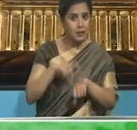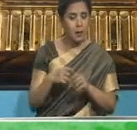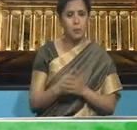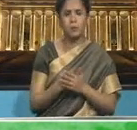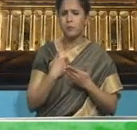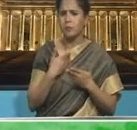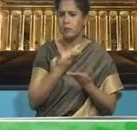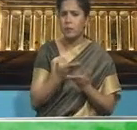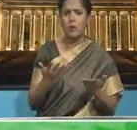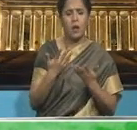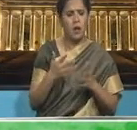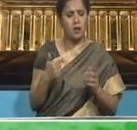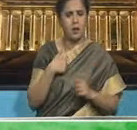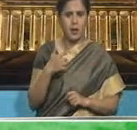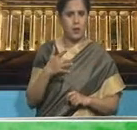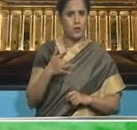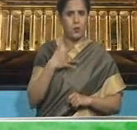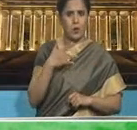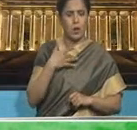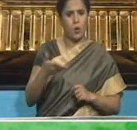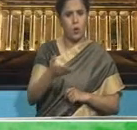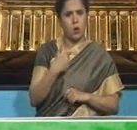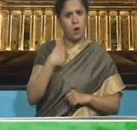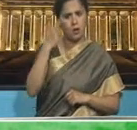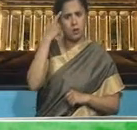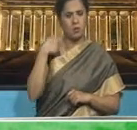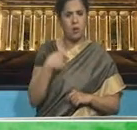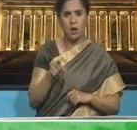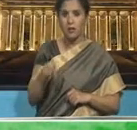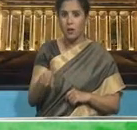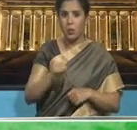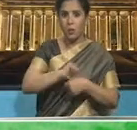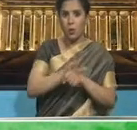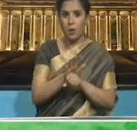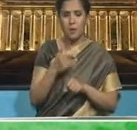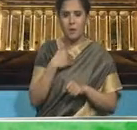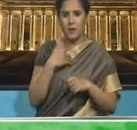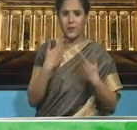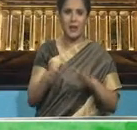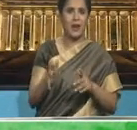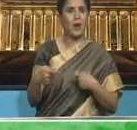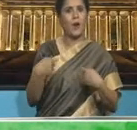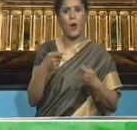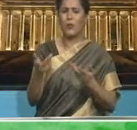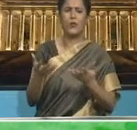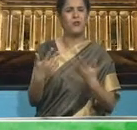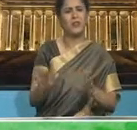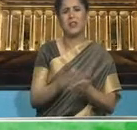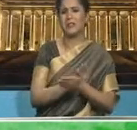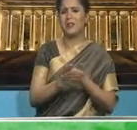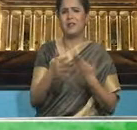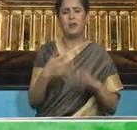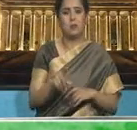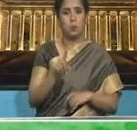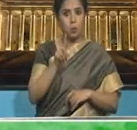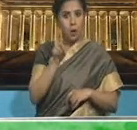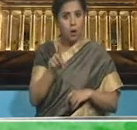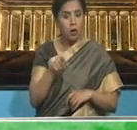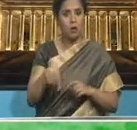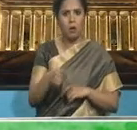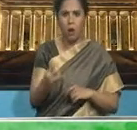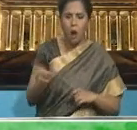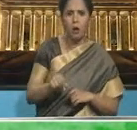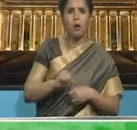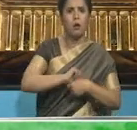भी हमें लगा कि हमने वायरस पर काबू पा लिया है, तो वायरस